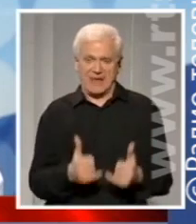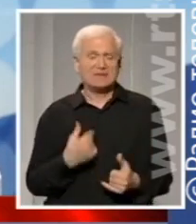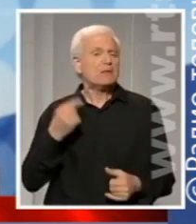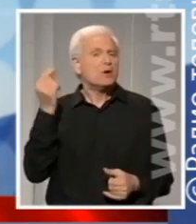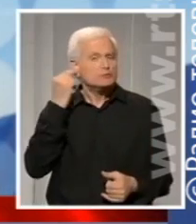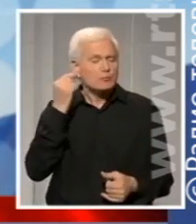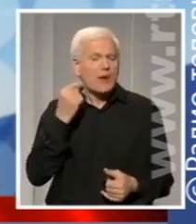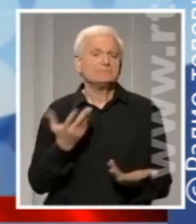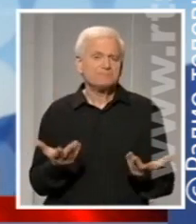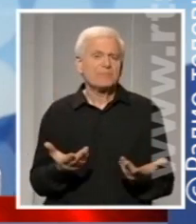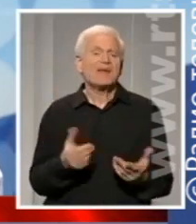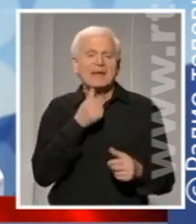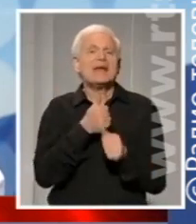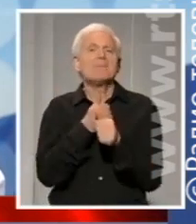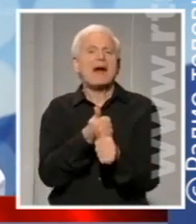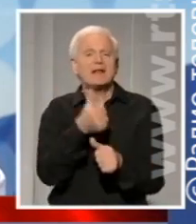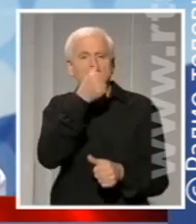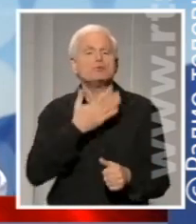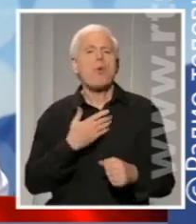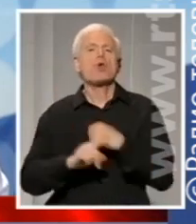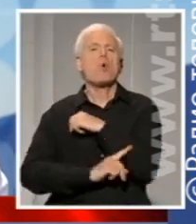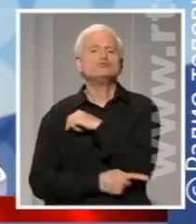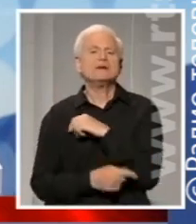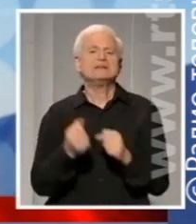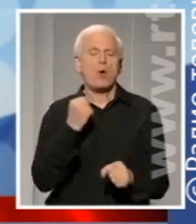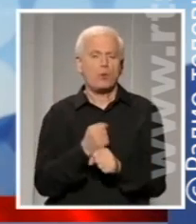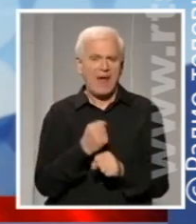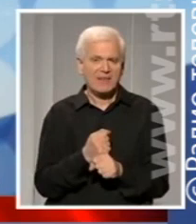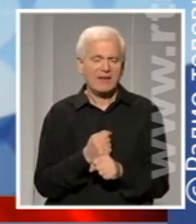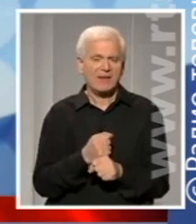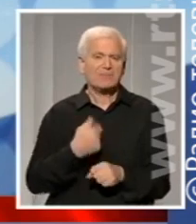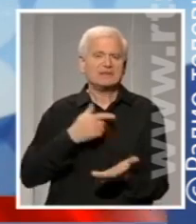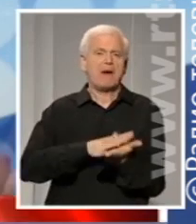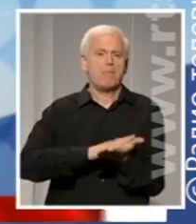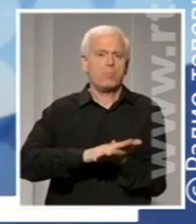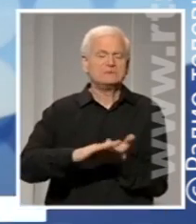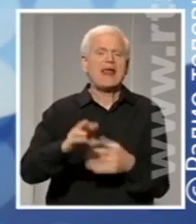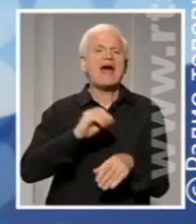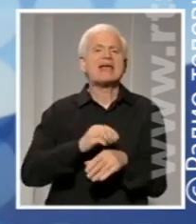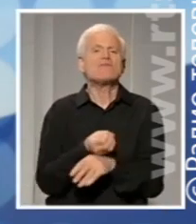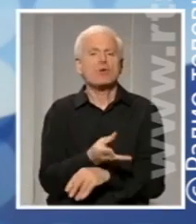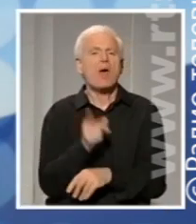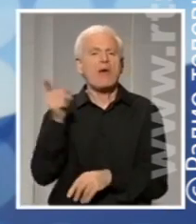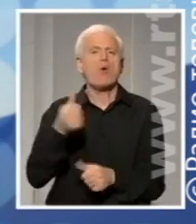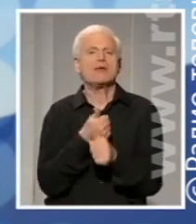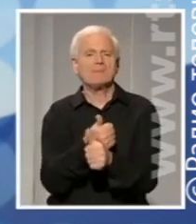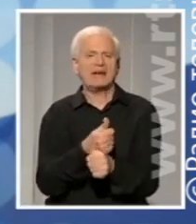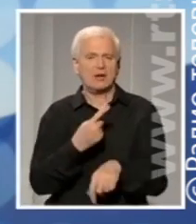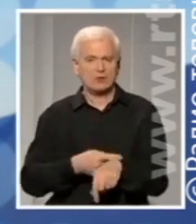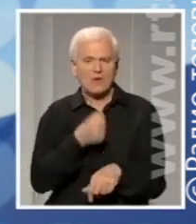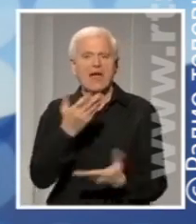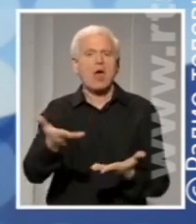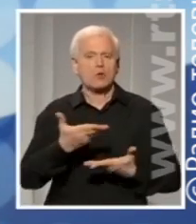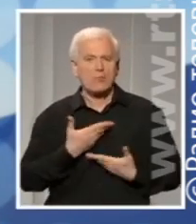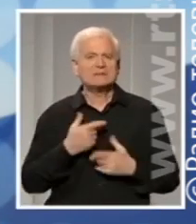čula, dakle, i ispratila šta su moji učenici uradili. Dakle, pustila sam informaciju da prate časove i dobila